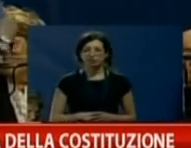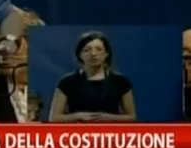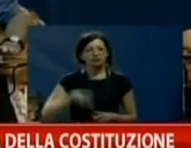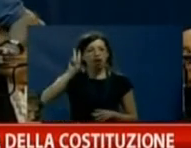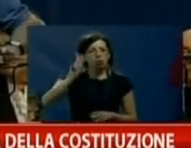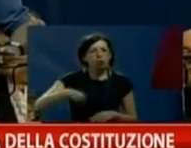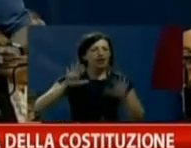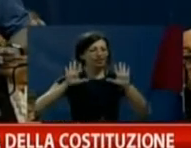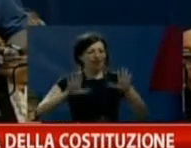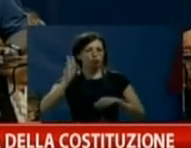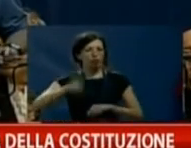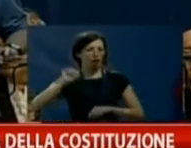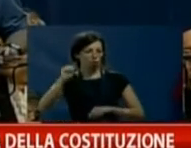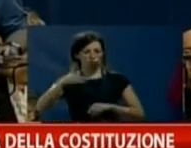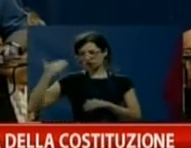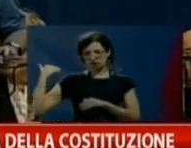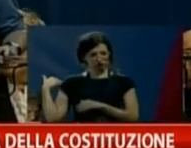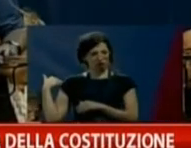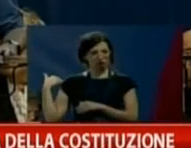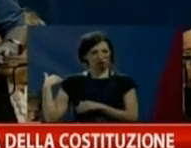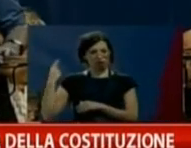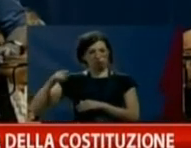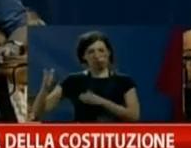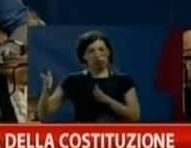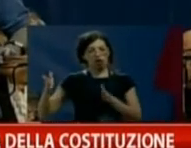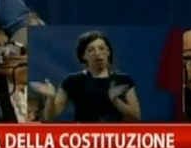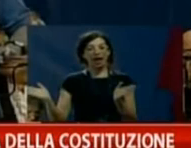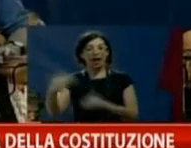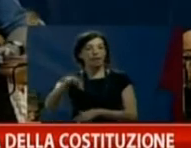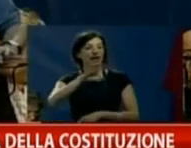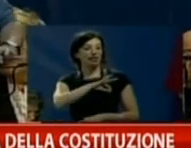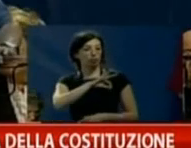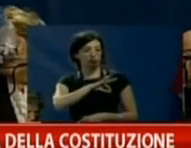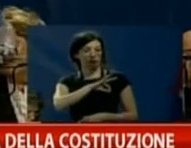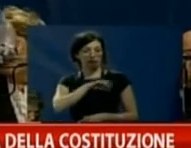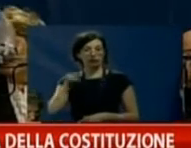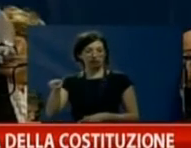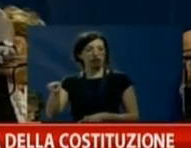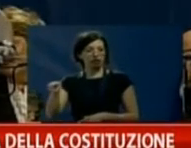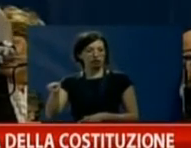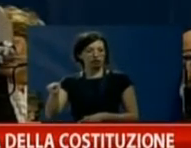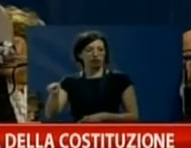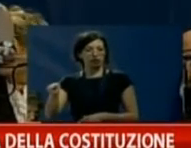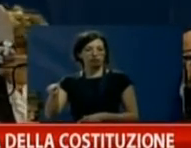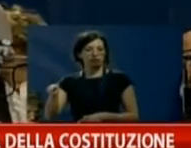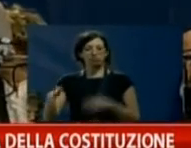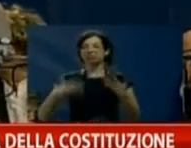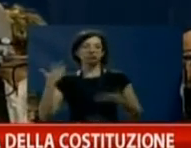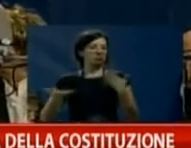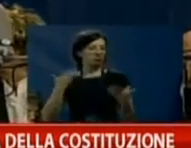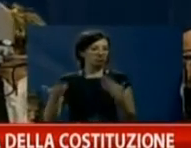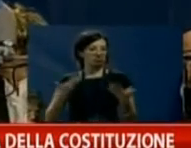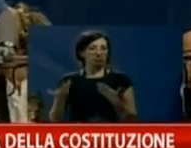2010-2011, quando la Camera dei Deputati in modo molto allegro aveva approvato